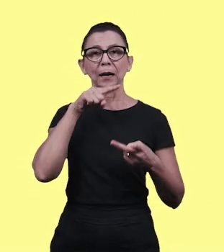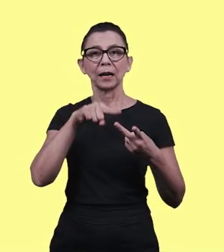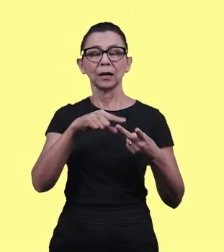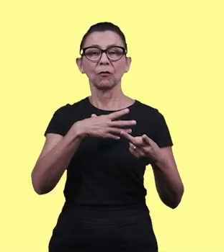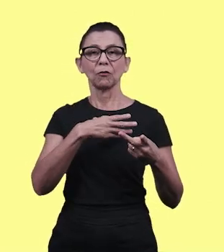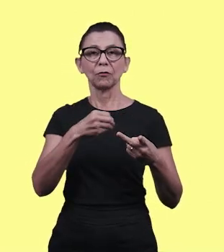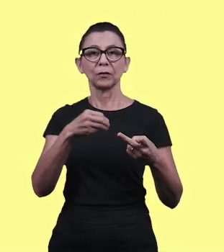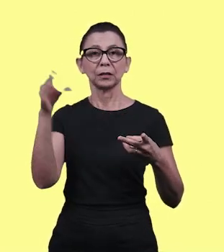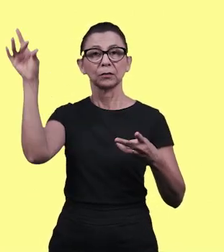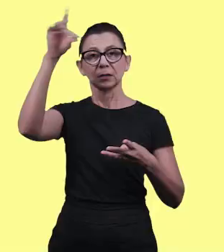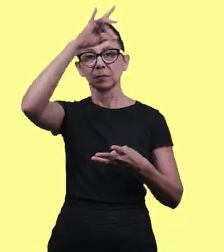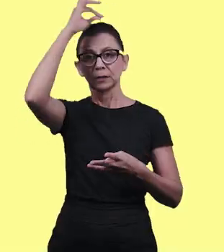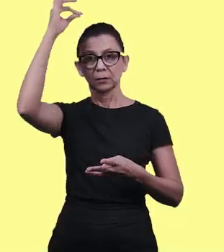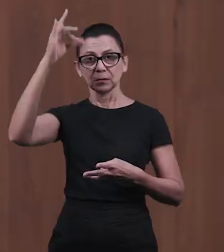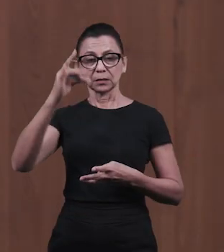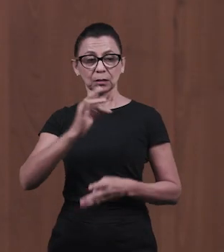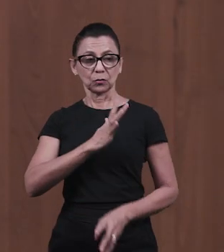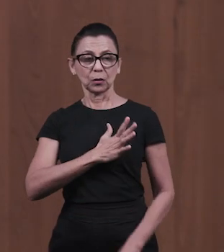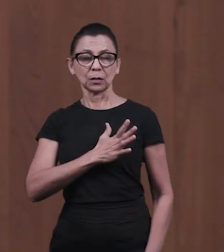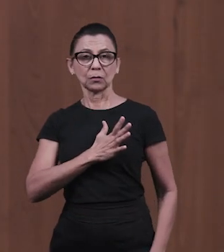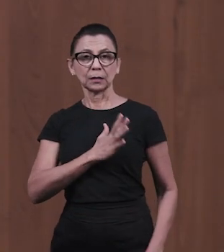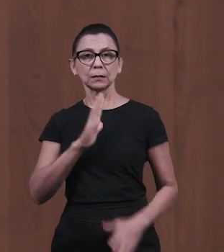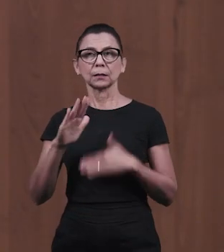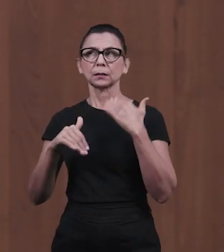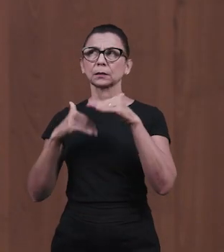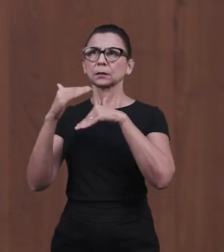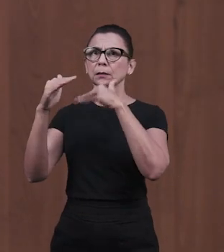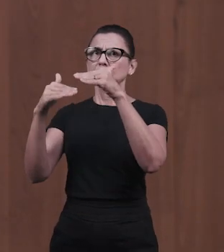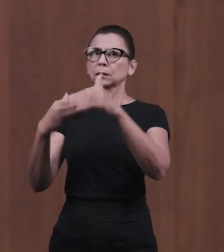благо, укрепляет наше сердце и всю нашу жизнь.